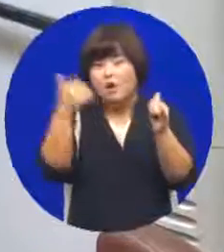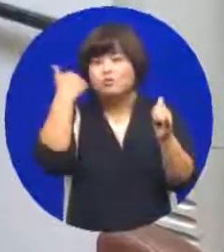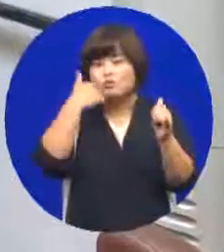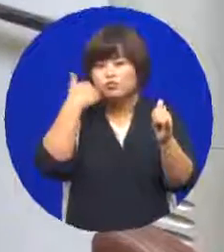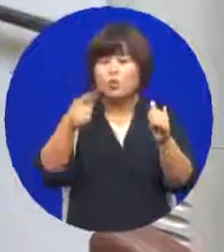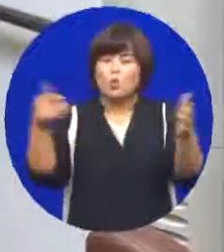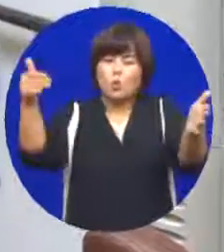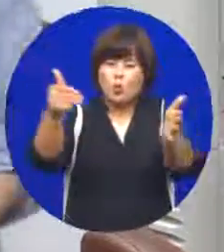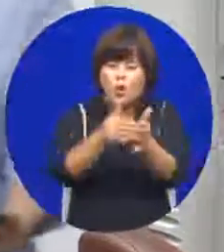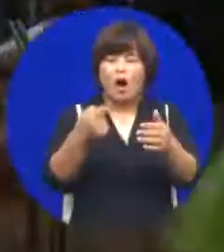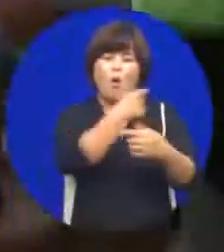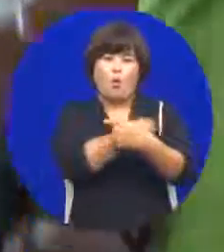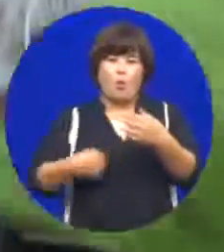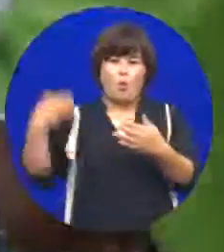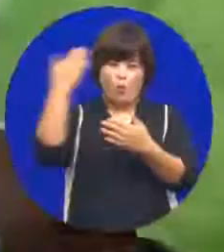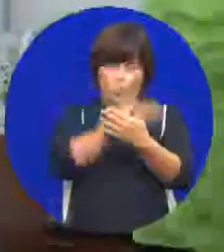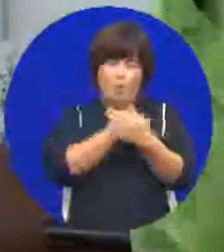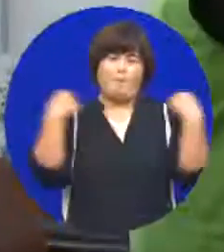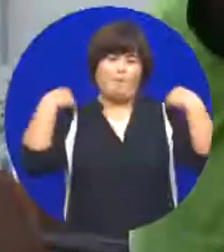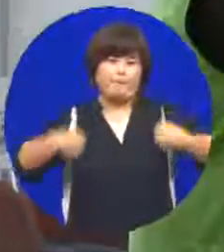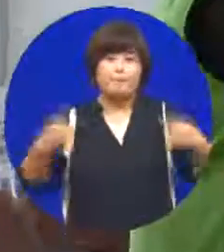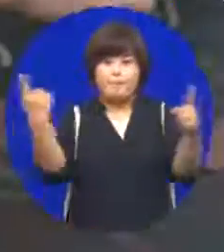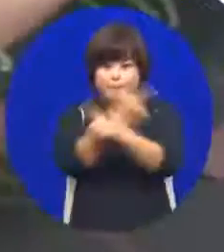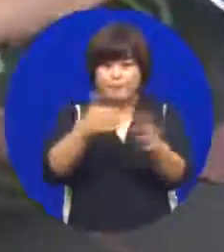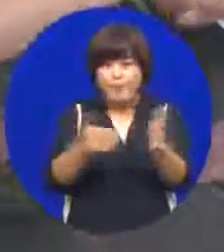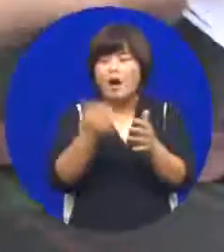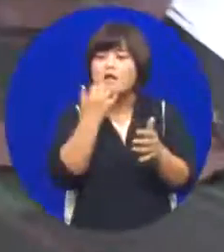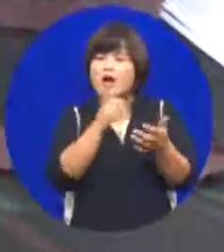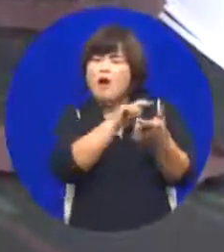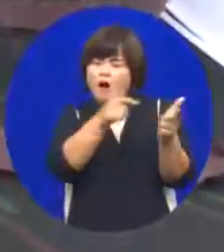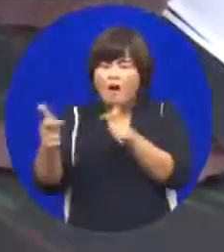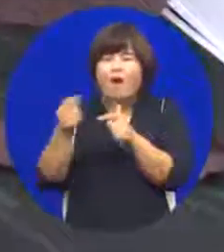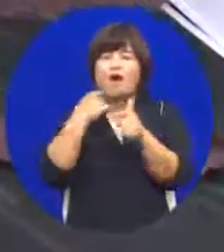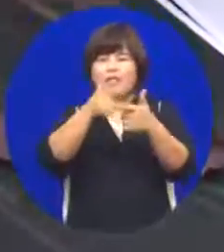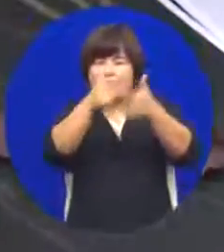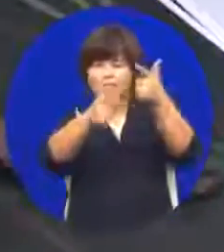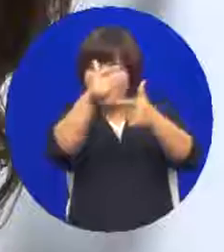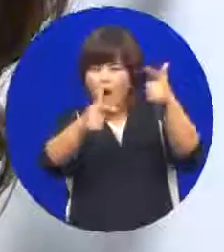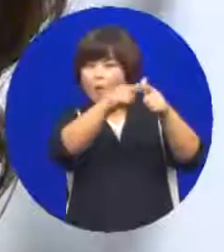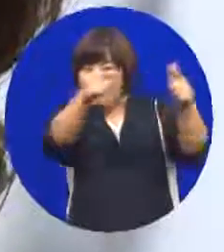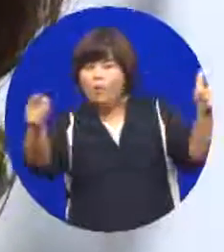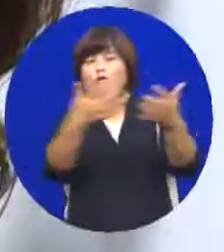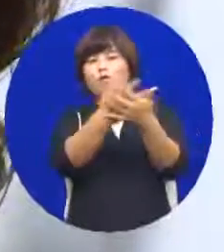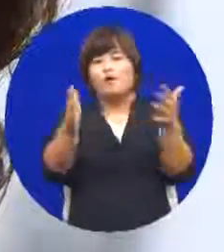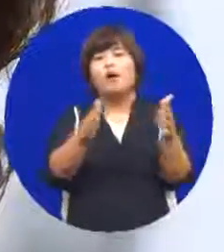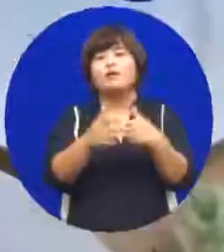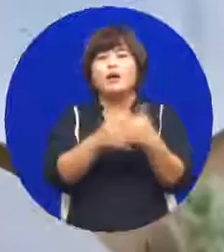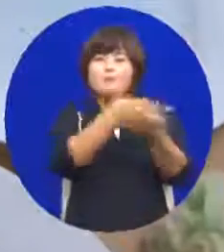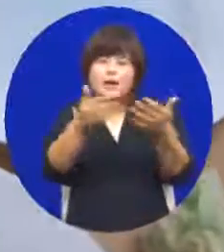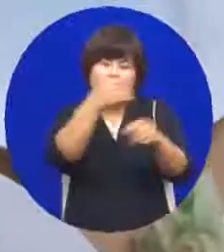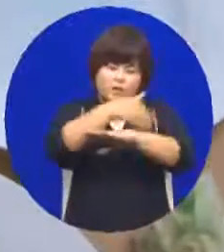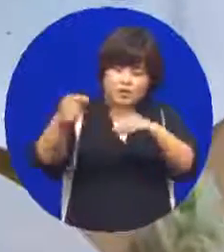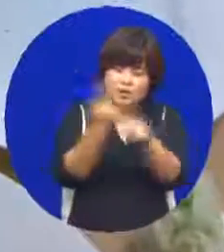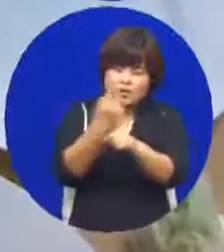분들. 도착하자마자 금세 연두색 조끼로 갈아입고 알록달록 물감에 한지로 만든 나뭇가지.